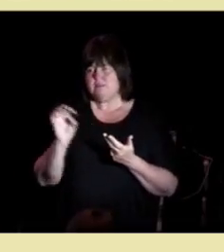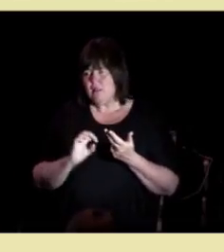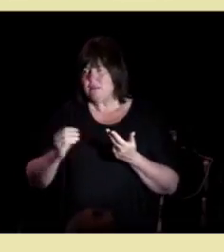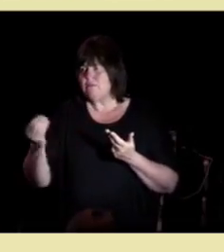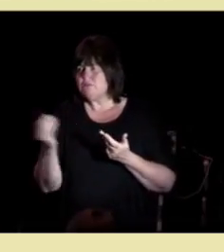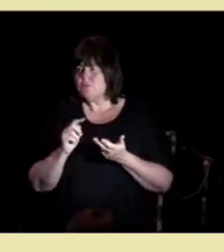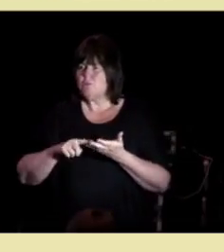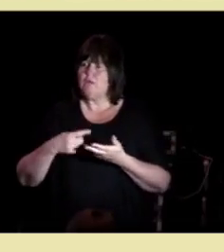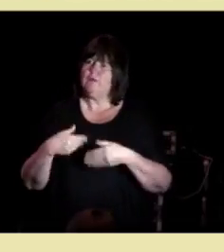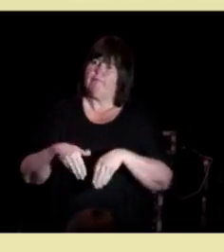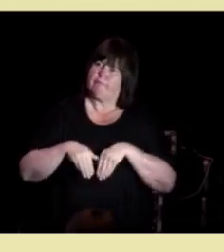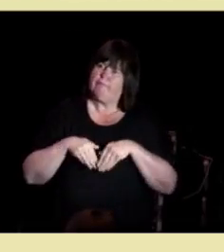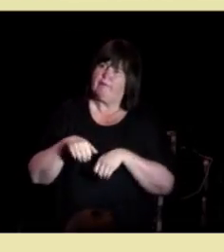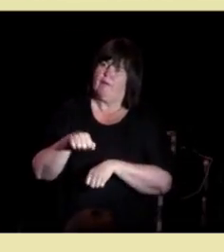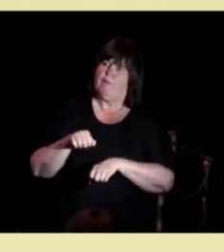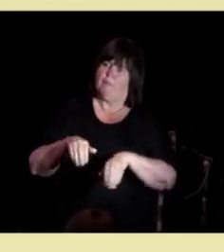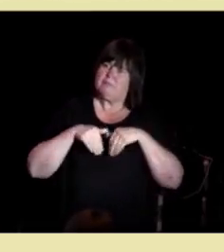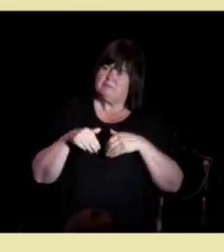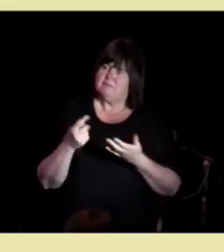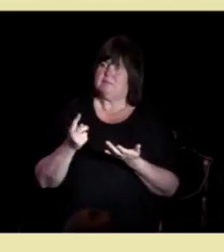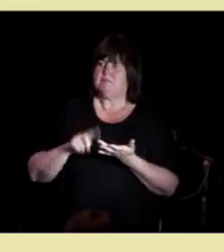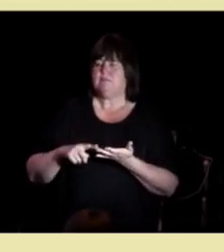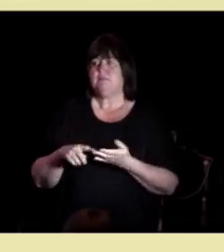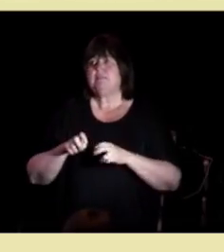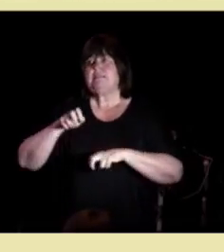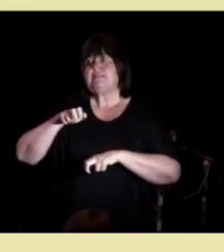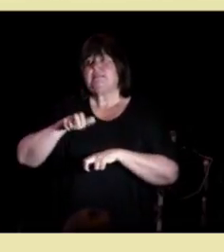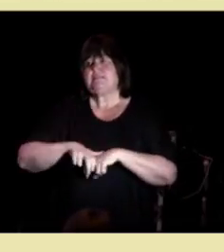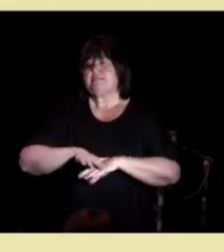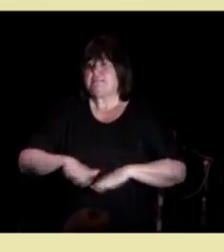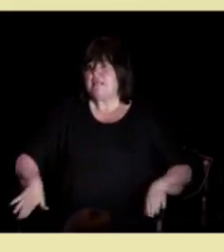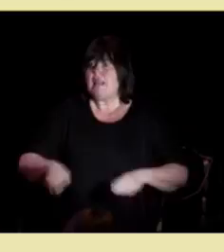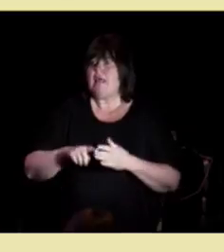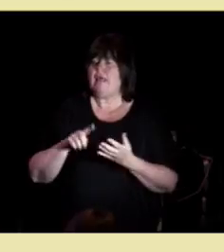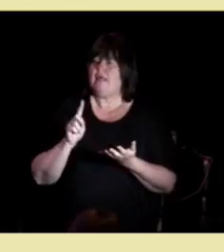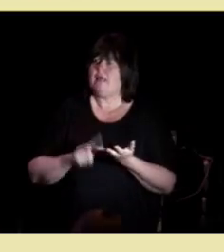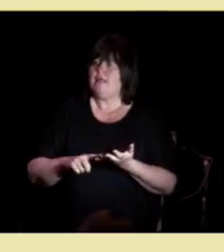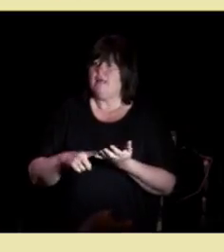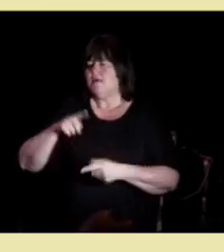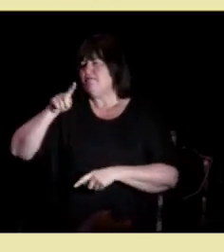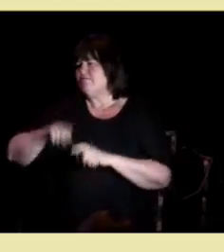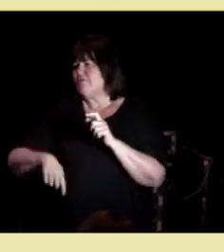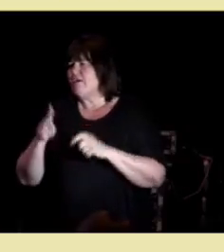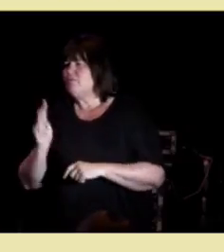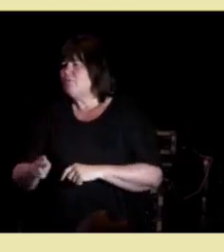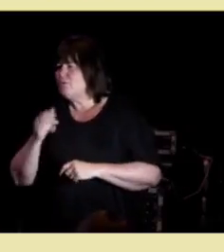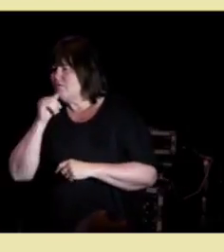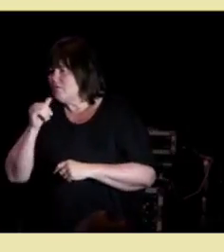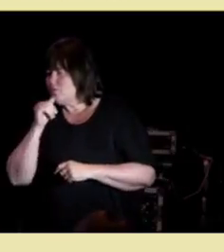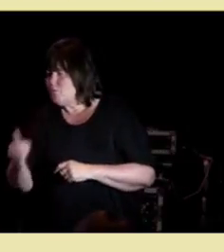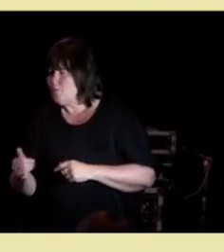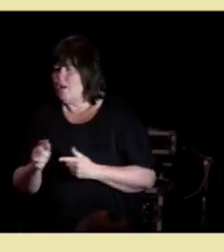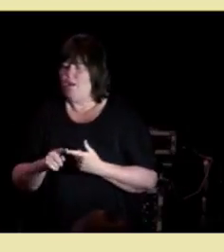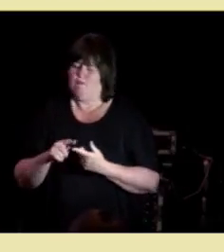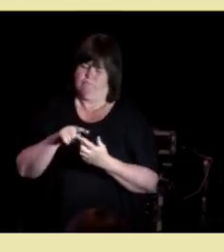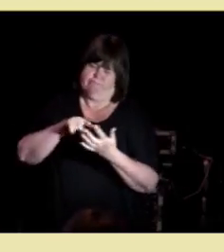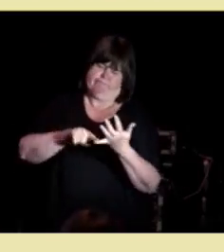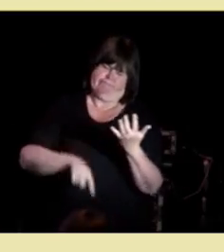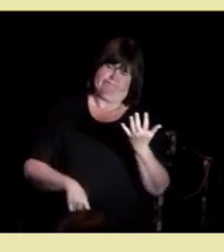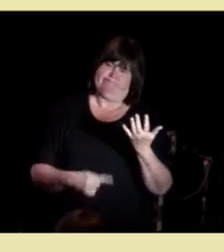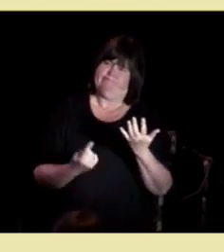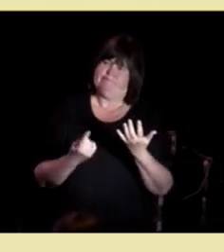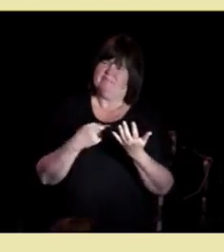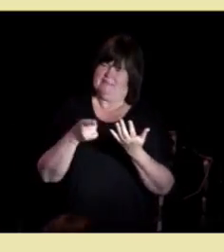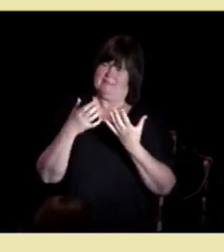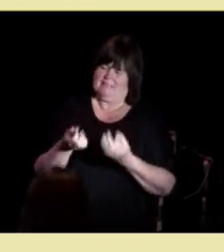seg om inaktivitet, stillesitting. Det dreier seg om feil bruk av alkohol. Mange av de tingene som